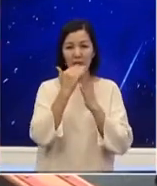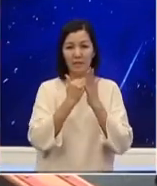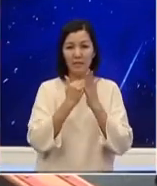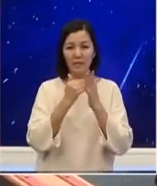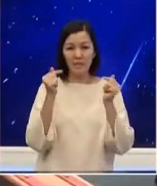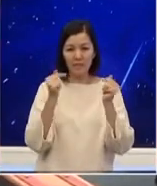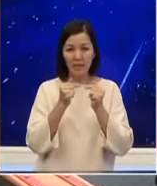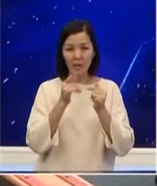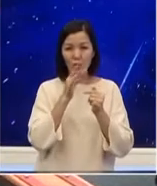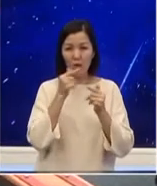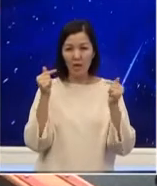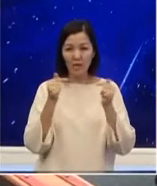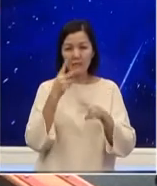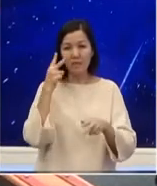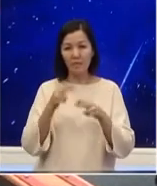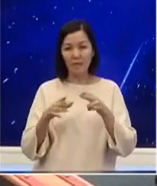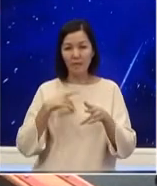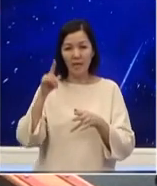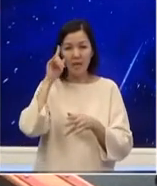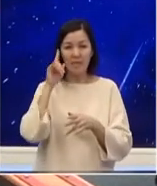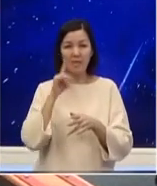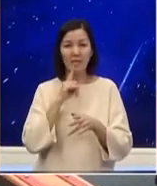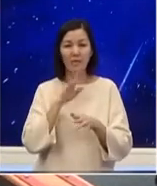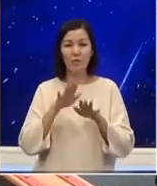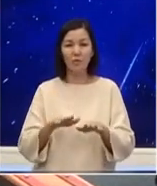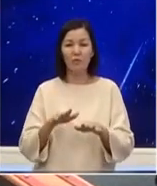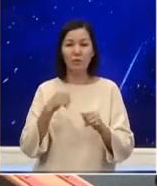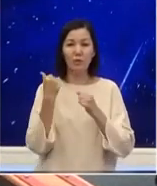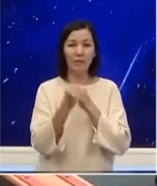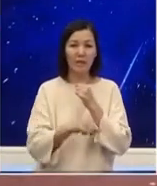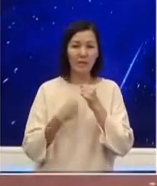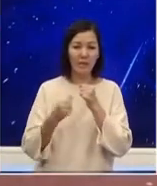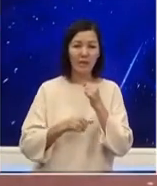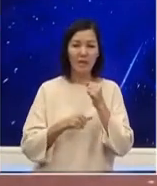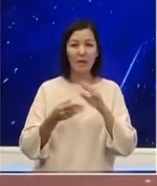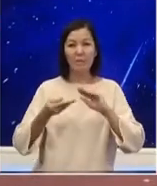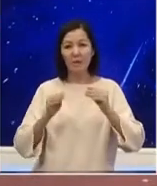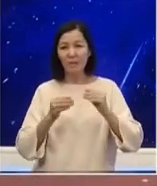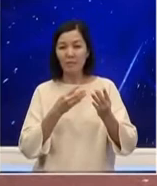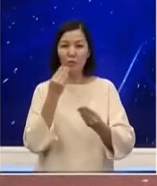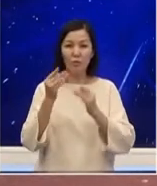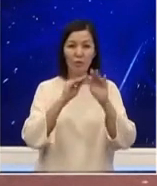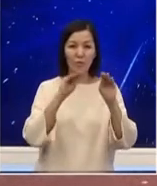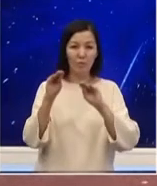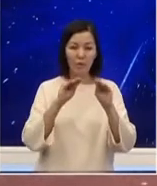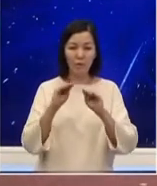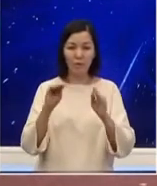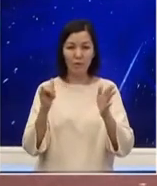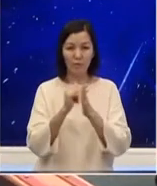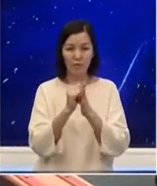бітірдік. Бәрі қазақстандық жергілікті материалдардан сапалы шықты. Тағы да